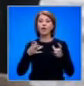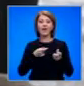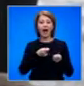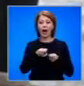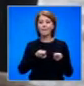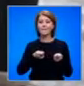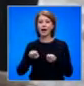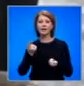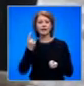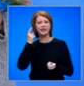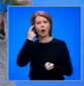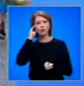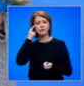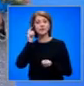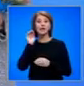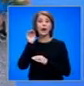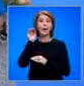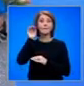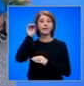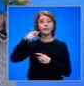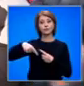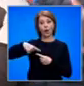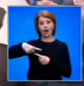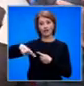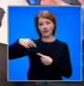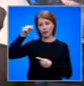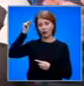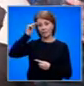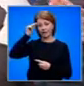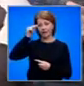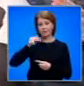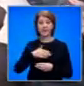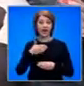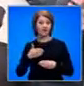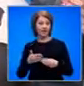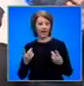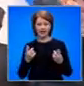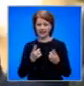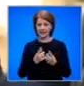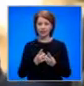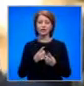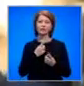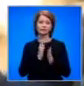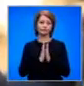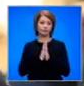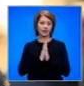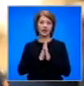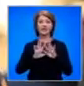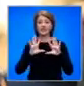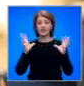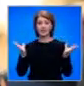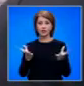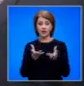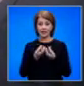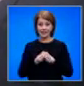да осмислят бъдещето развитие на страната ни. В края на срещата Мустафа Карадайъ призова всички заедно, смело